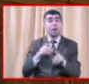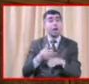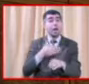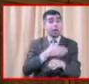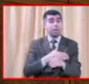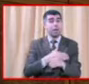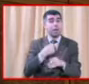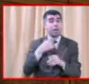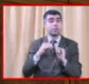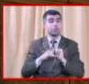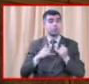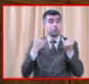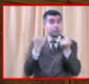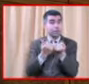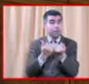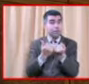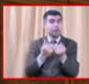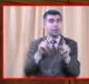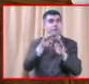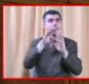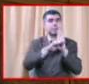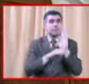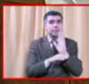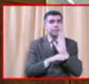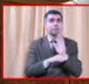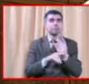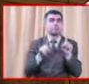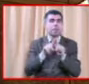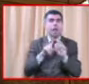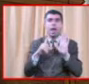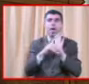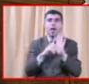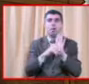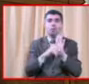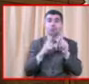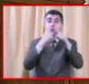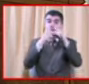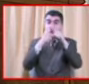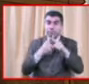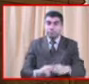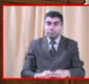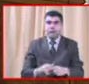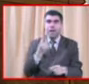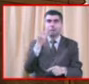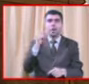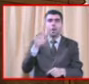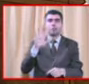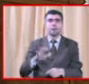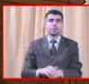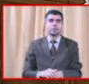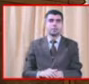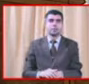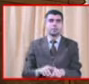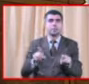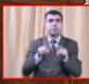الجلسة المخصصة للجنة في إطار قانون المالية، لأقول بأنه